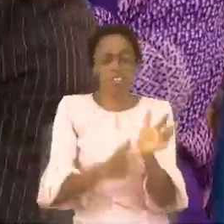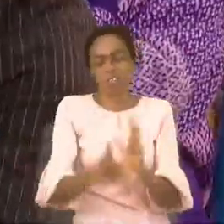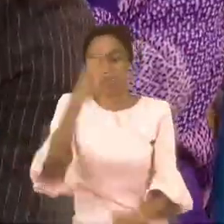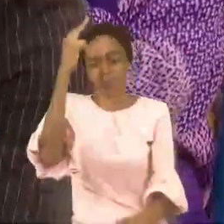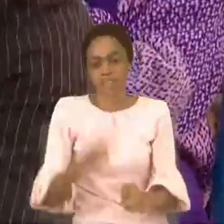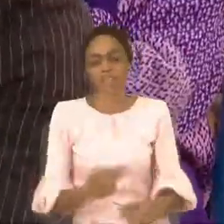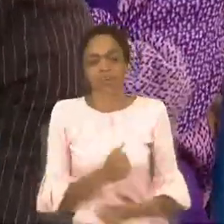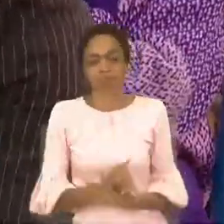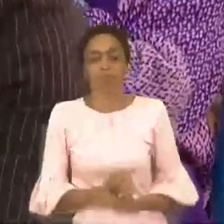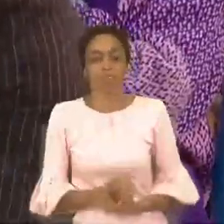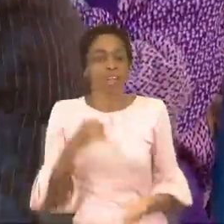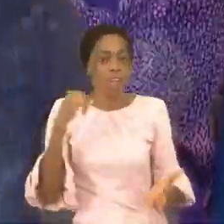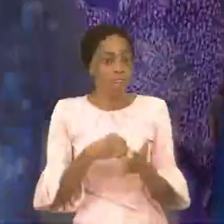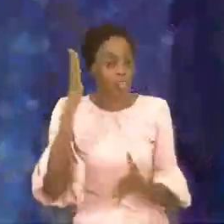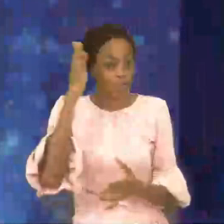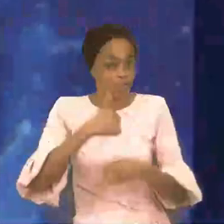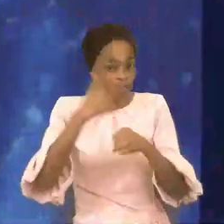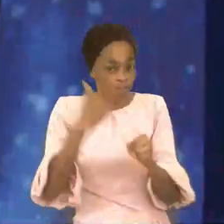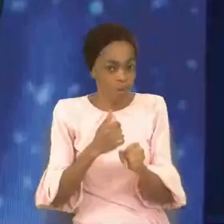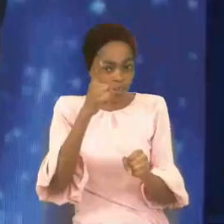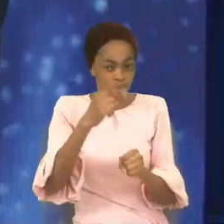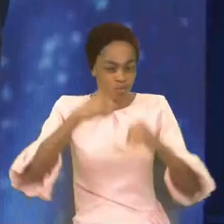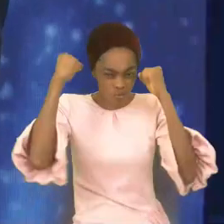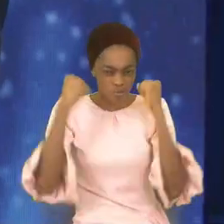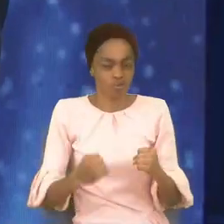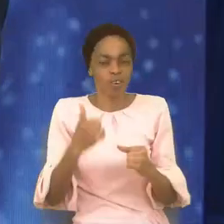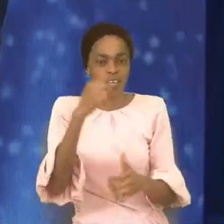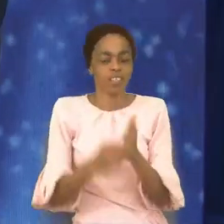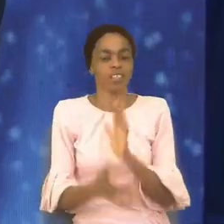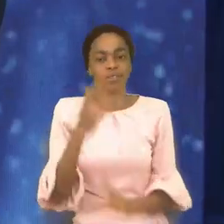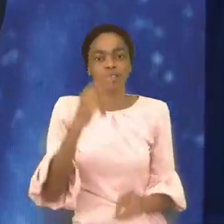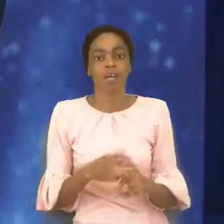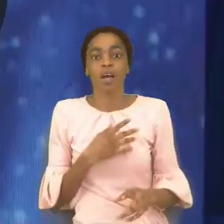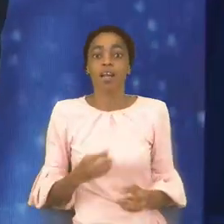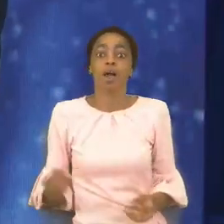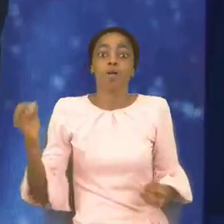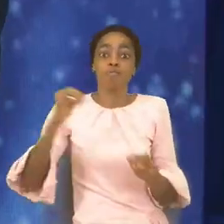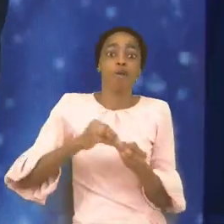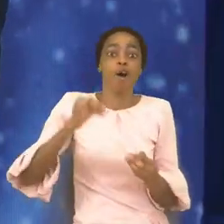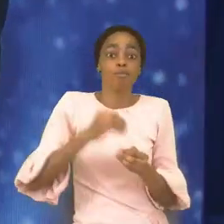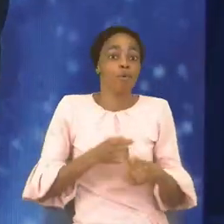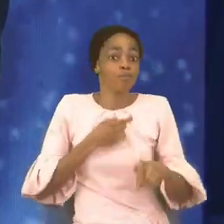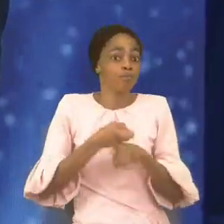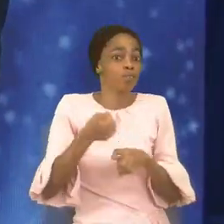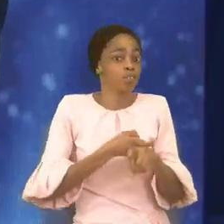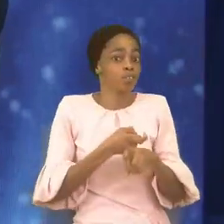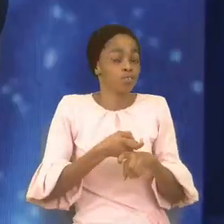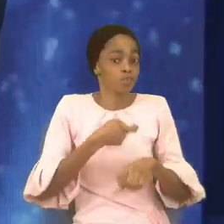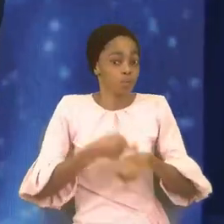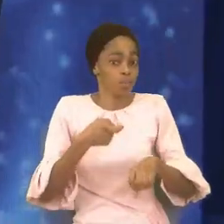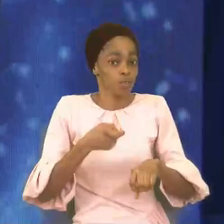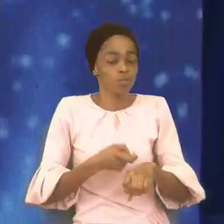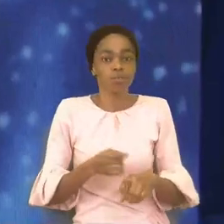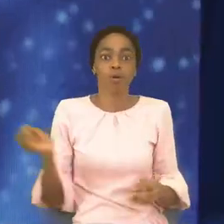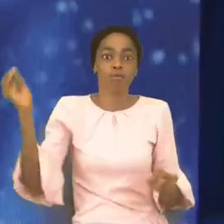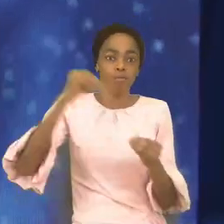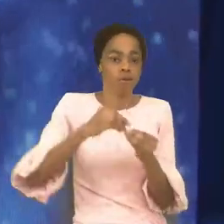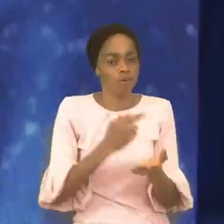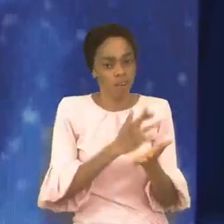là-bas? Ça va t'épurer. Et plus la persécution vient, plus tu seras